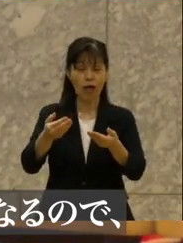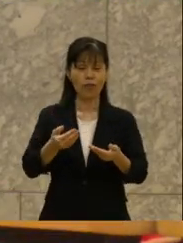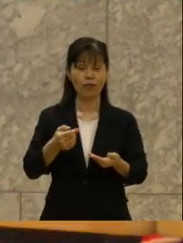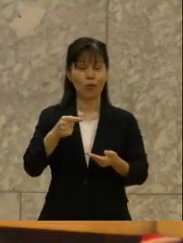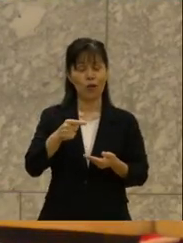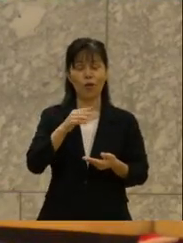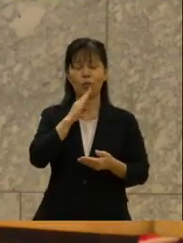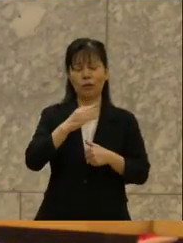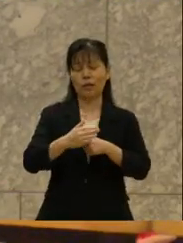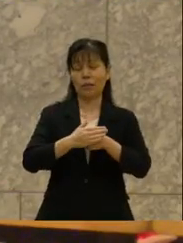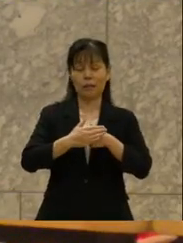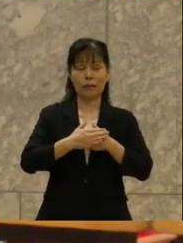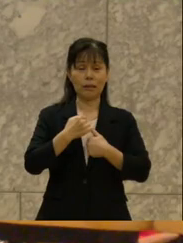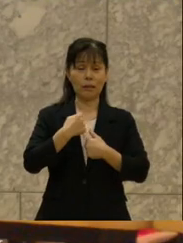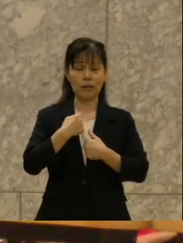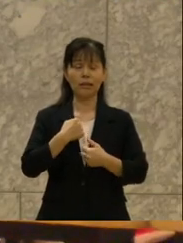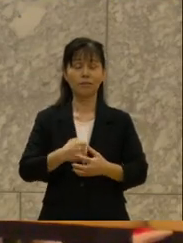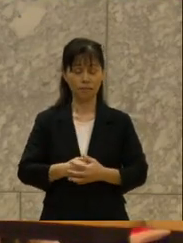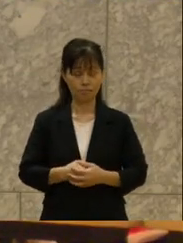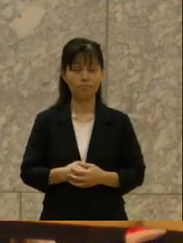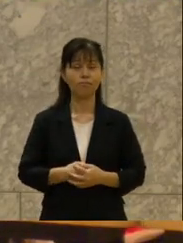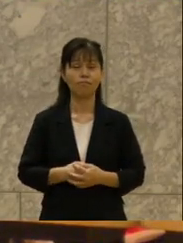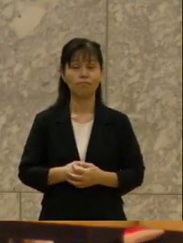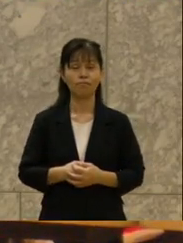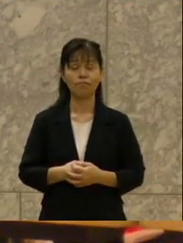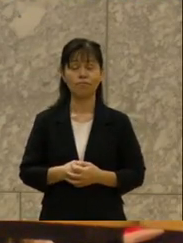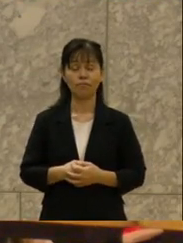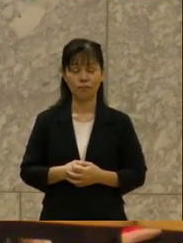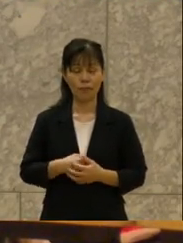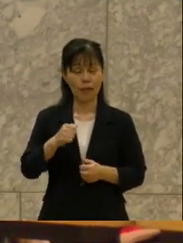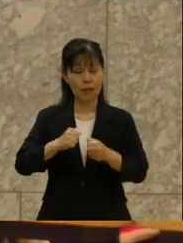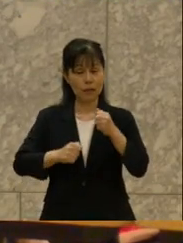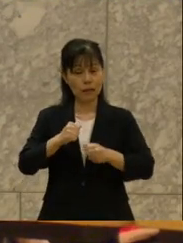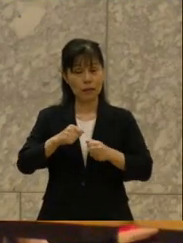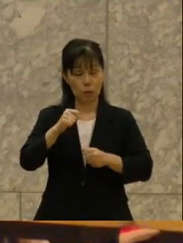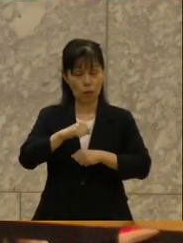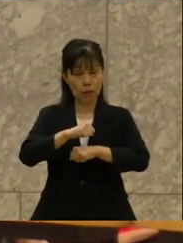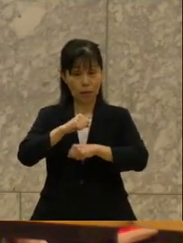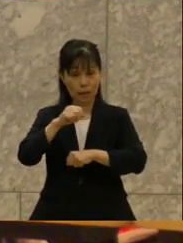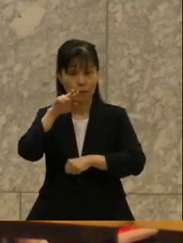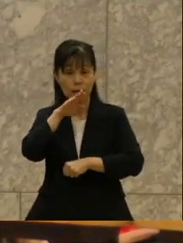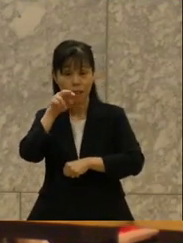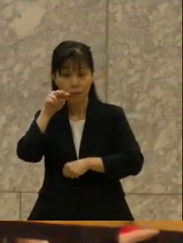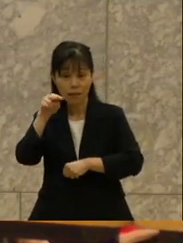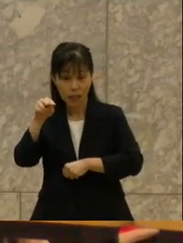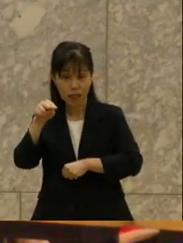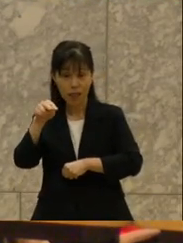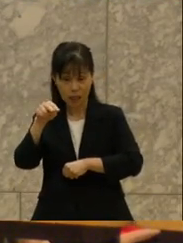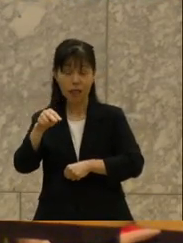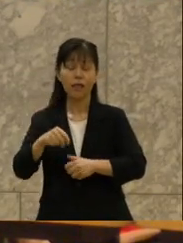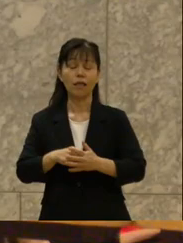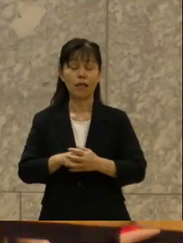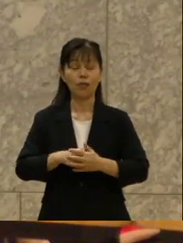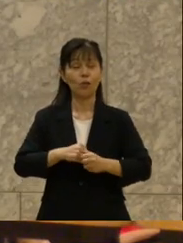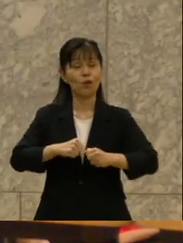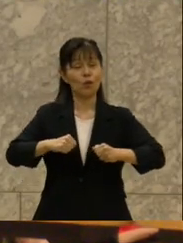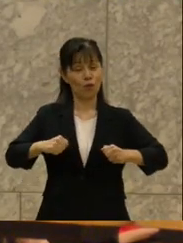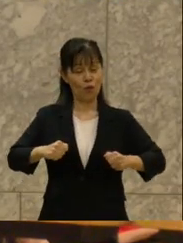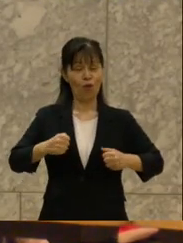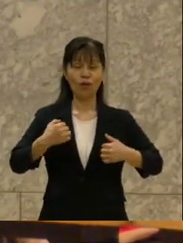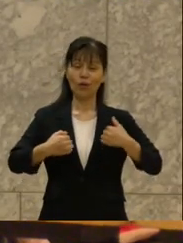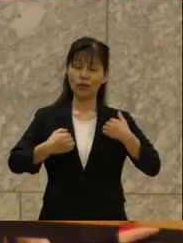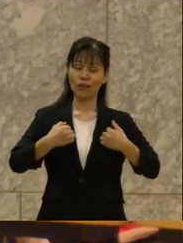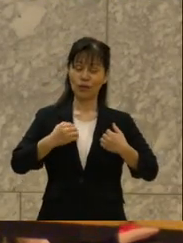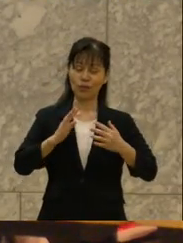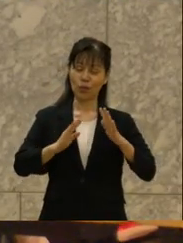なるのでそういった走りを生で見てもらえる分そののびのびと楽しん